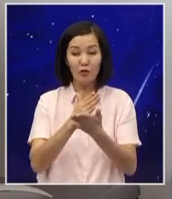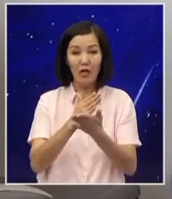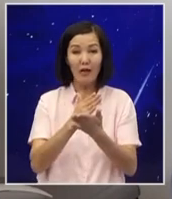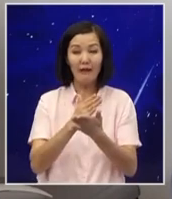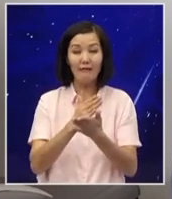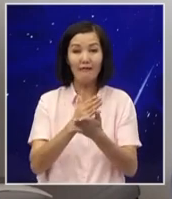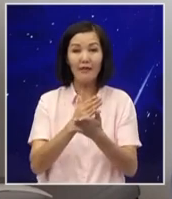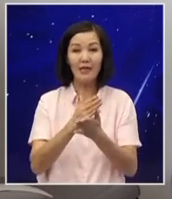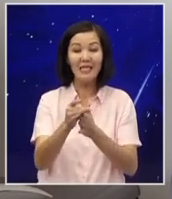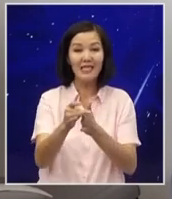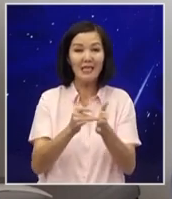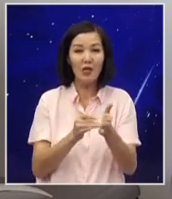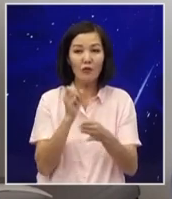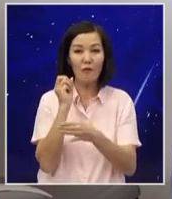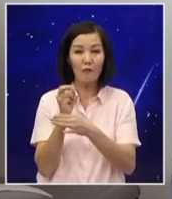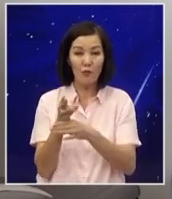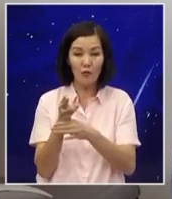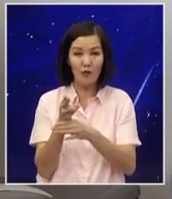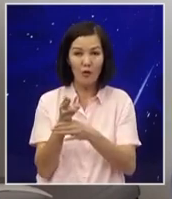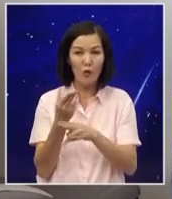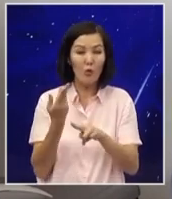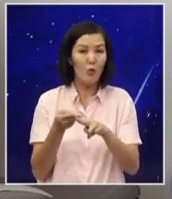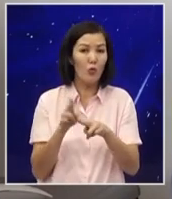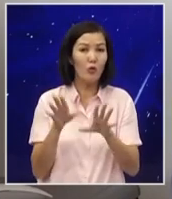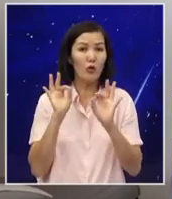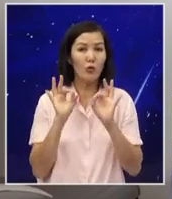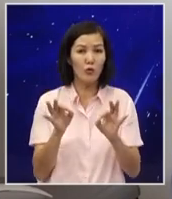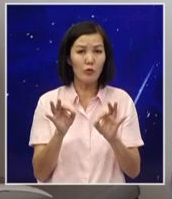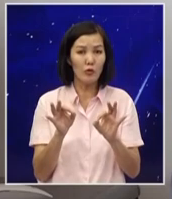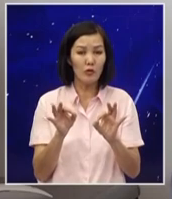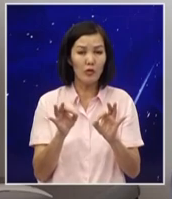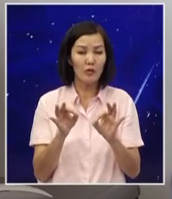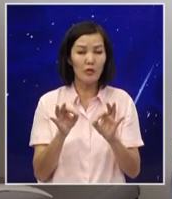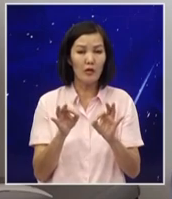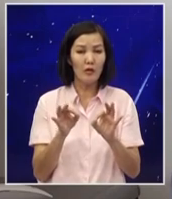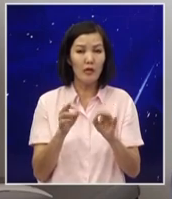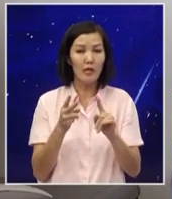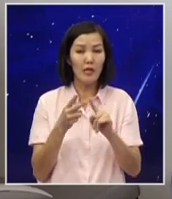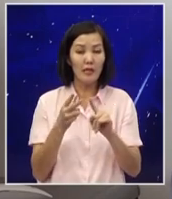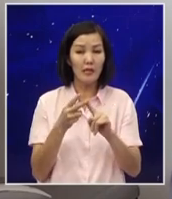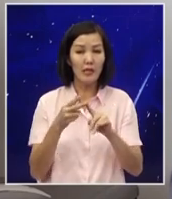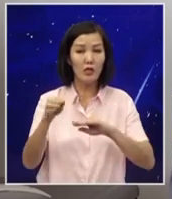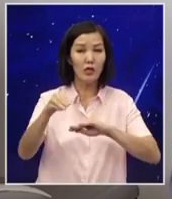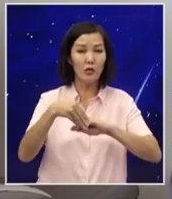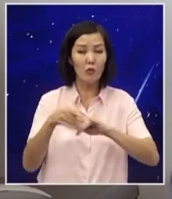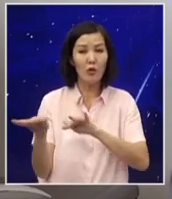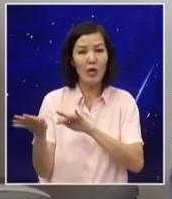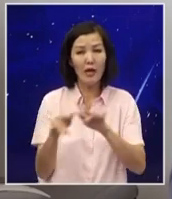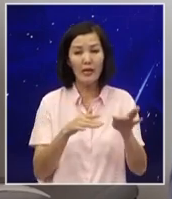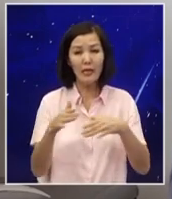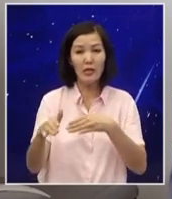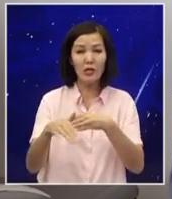азаматтардың шарт түрде босап шығуына тыйым салды. Бұл өте құқықтарлық мәселе. Одан кейінгі тағы бір мәселе осы жемқорлық әрекеттері үшін өзінің жазасын өтеп